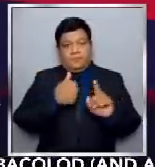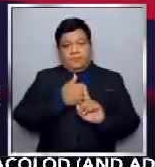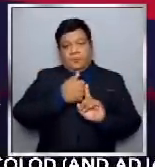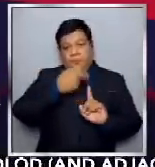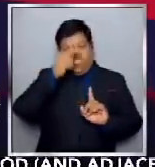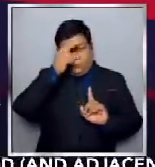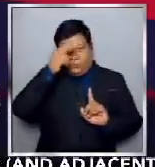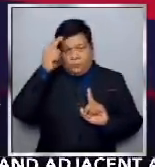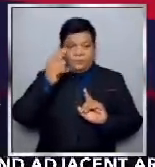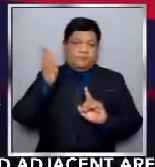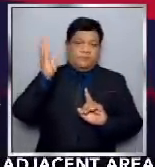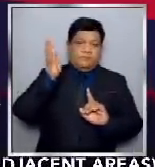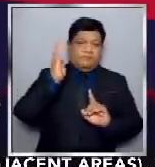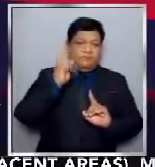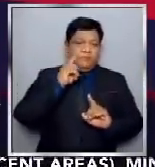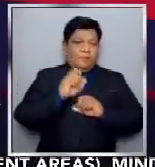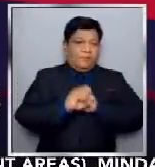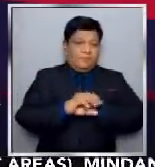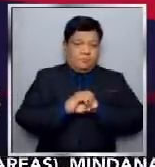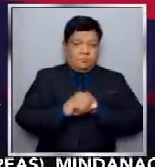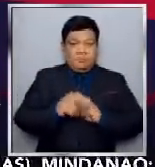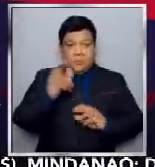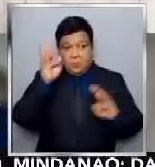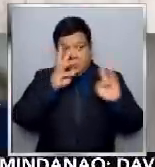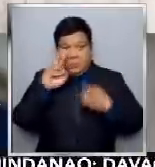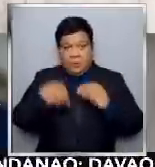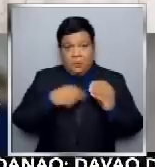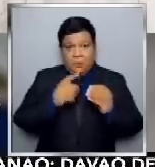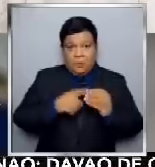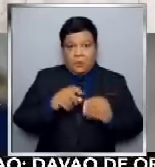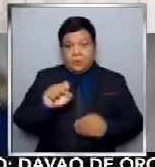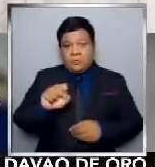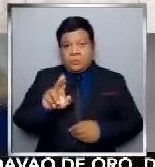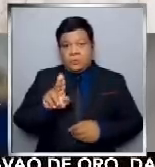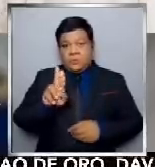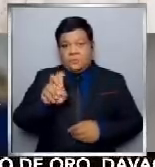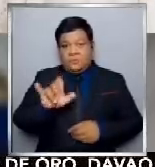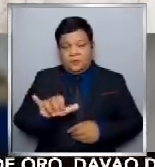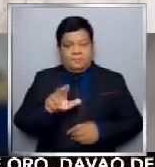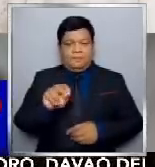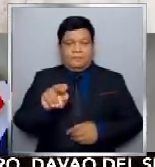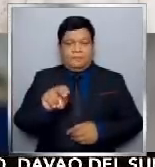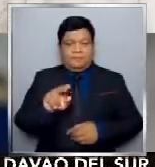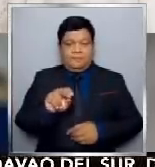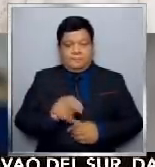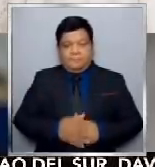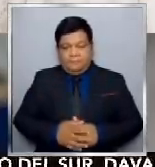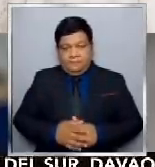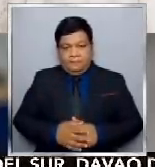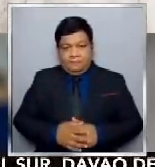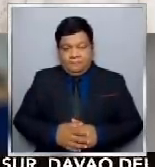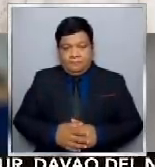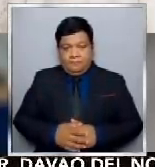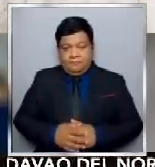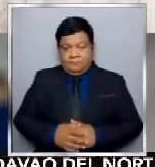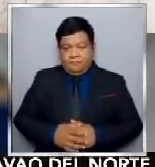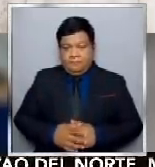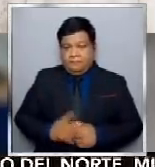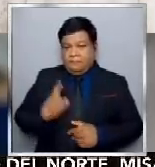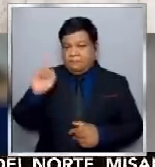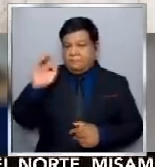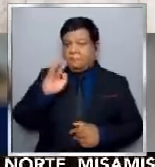nababahala sa resulta ng mga survey. Kung sakali man, At sinasabi niya kay Kulelan sa